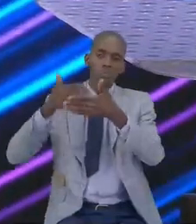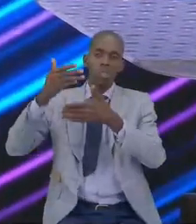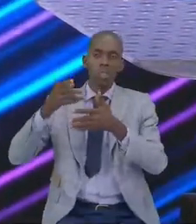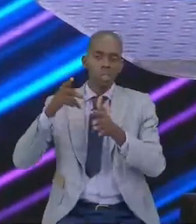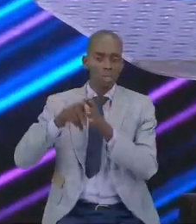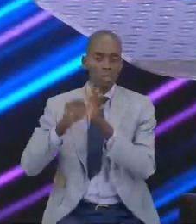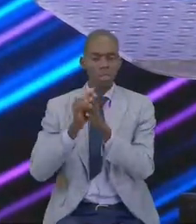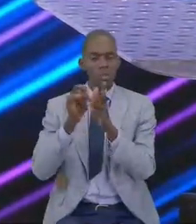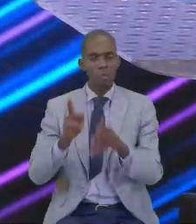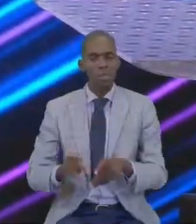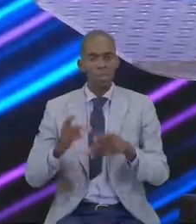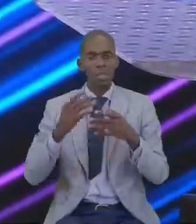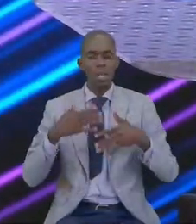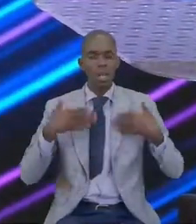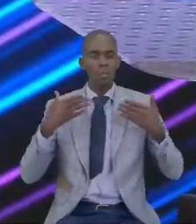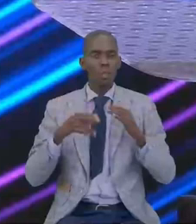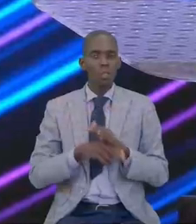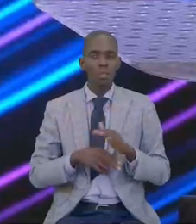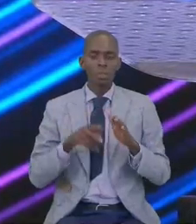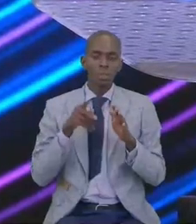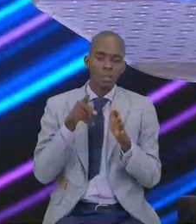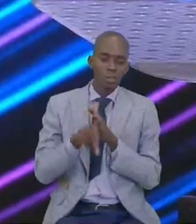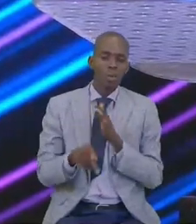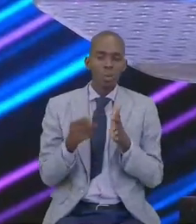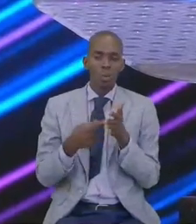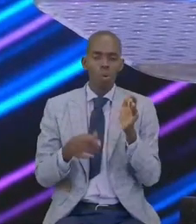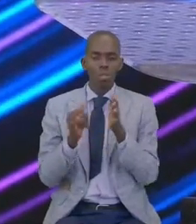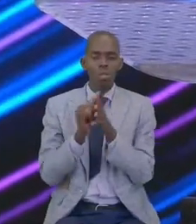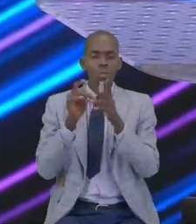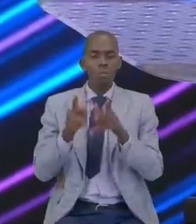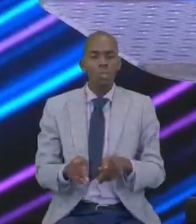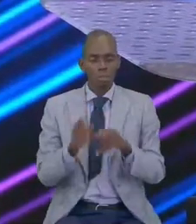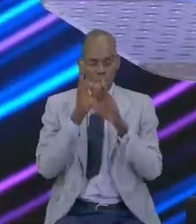bonheur, ou tuer ce qu'ils considèrent